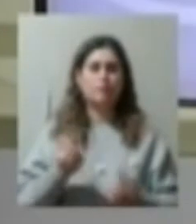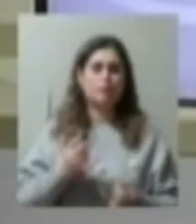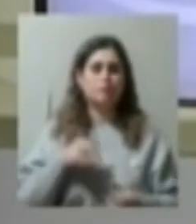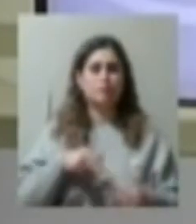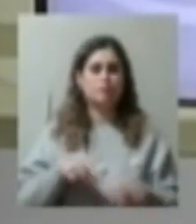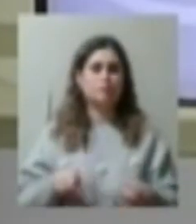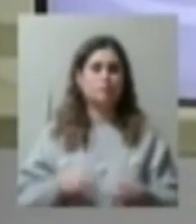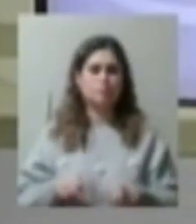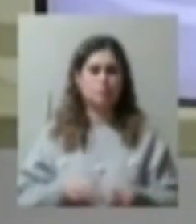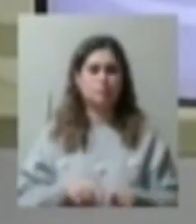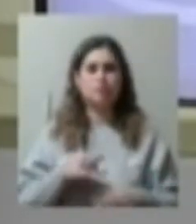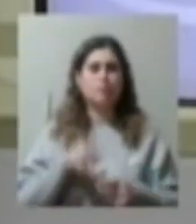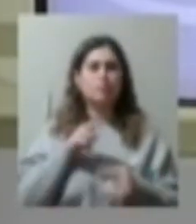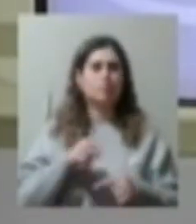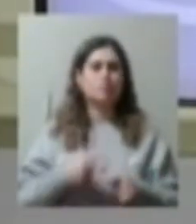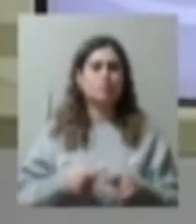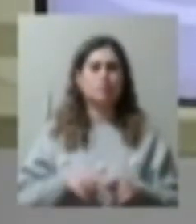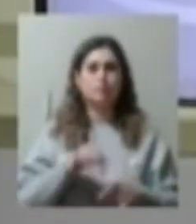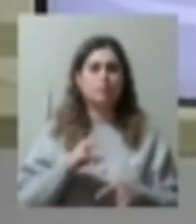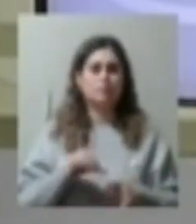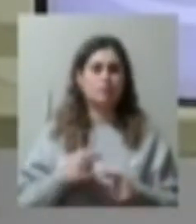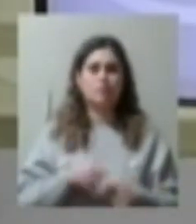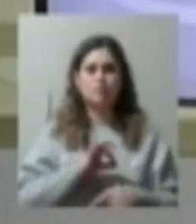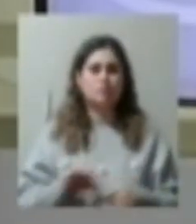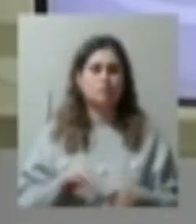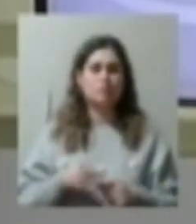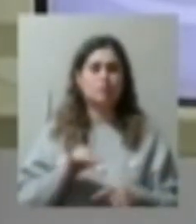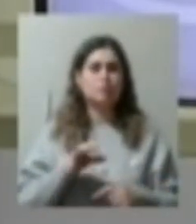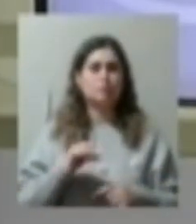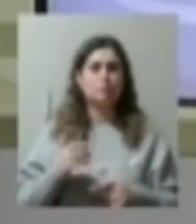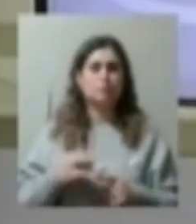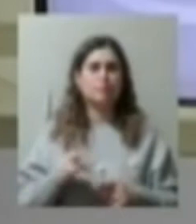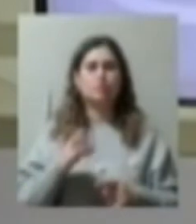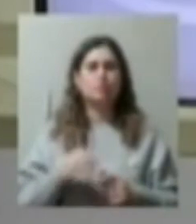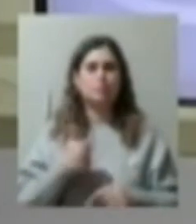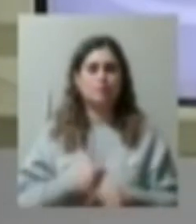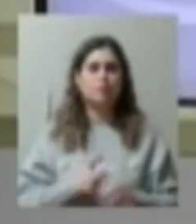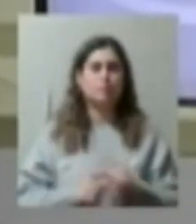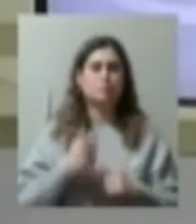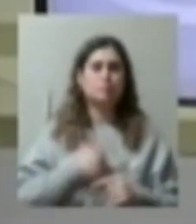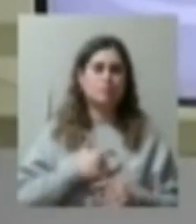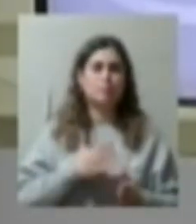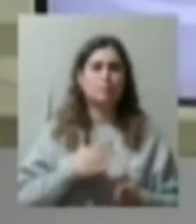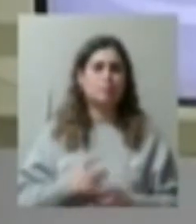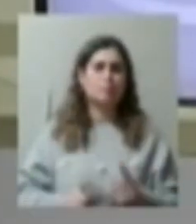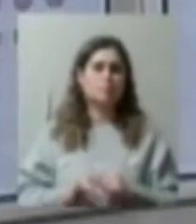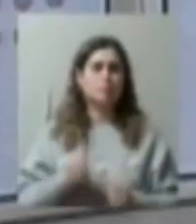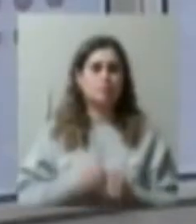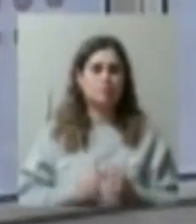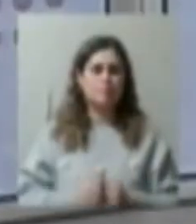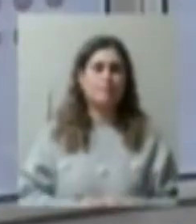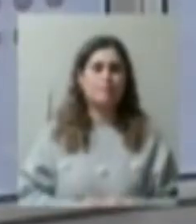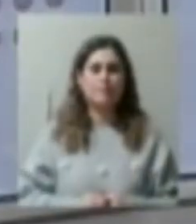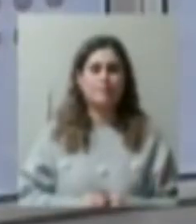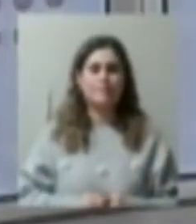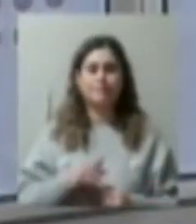І протистояння це, воно абсолютно беззмістовне. Головне – починати з себе, адже порядок починається з кожного. Угу. Ну,